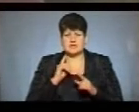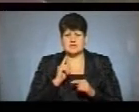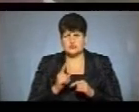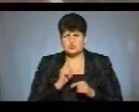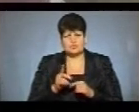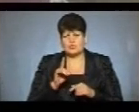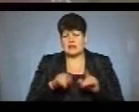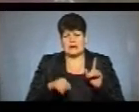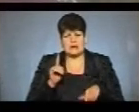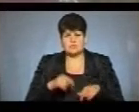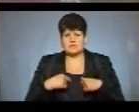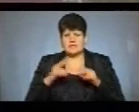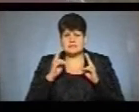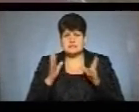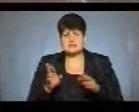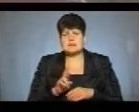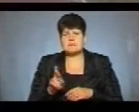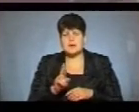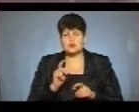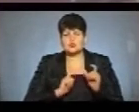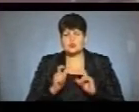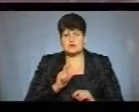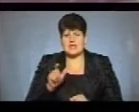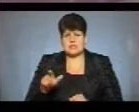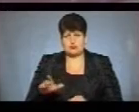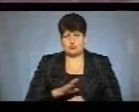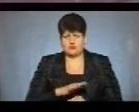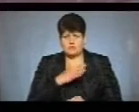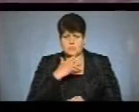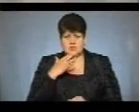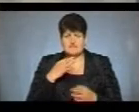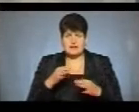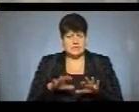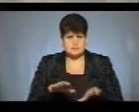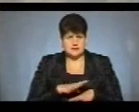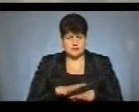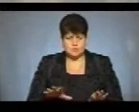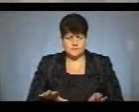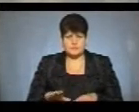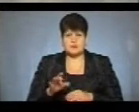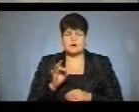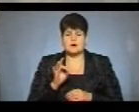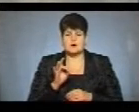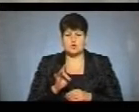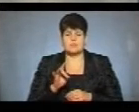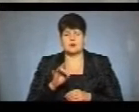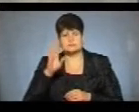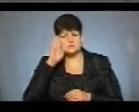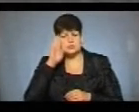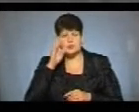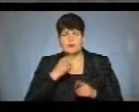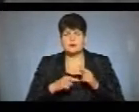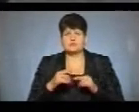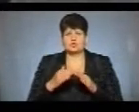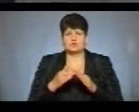не знаю, як він там переповнений, але це п'ятниця, студентів багато. Тобто вільних місць не було? Не було. Роман Малюк повертався додому з Тернополя. Хлопець